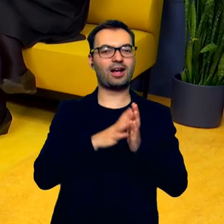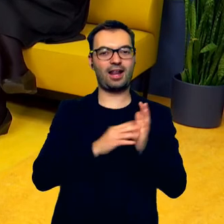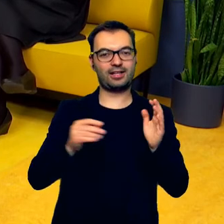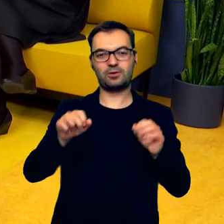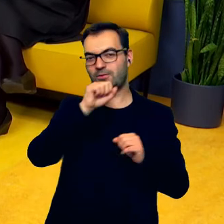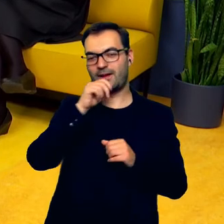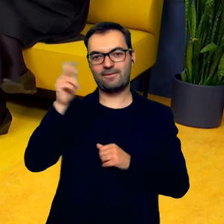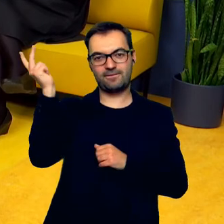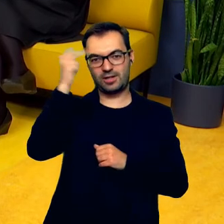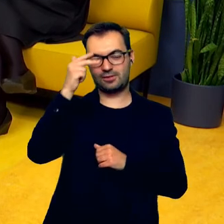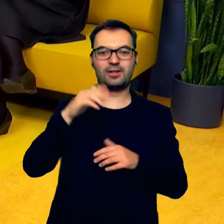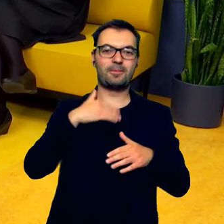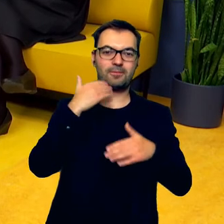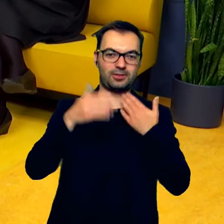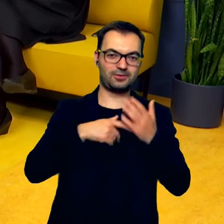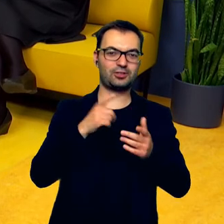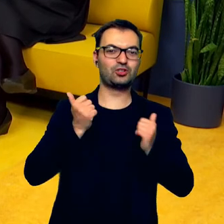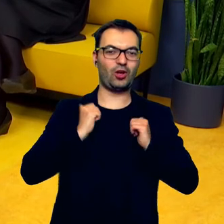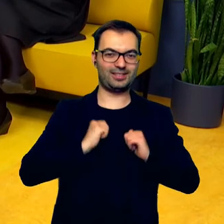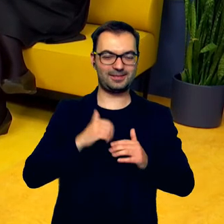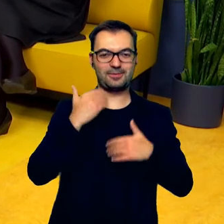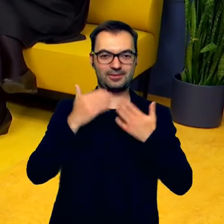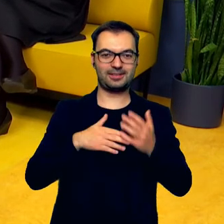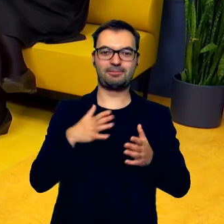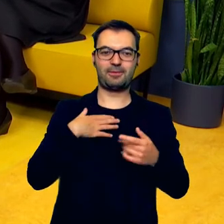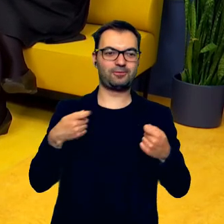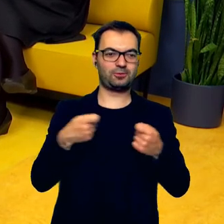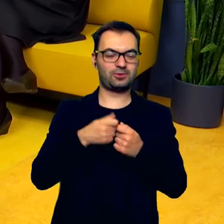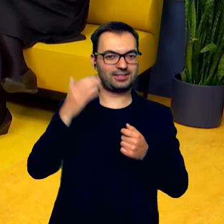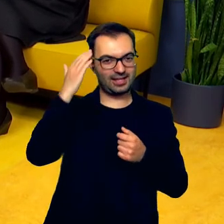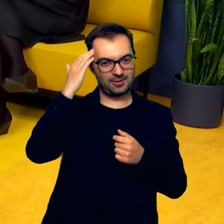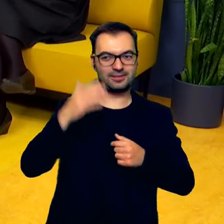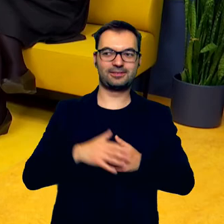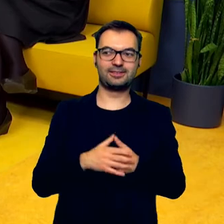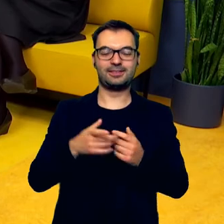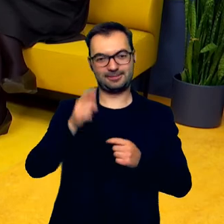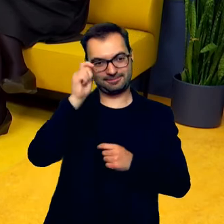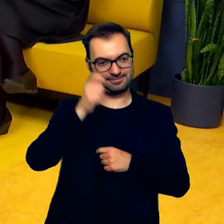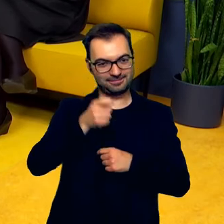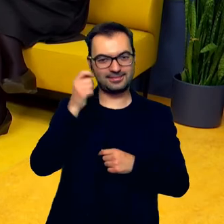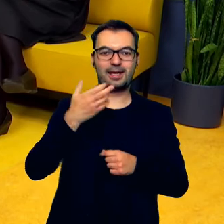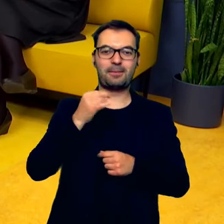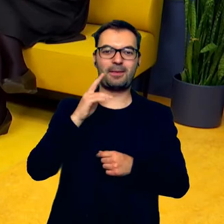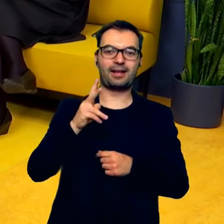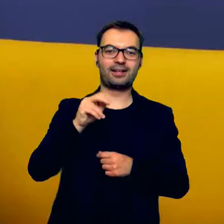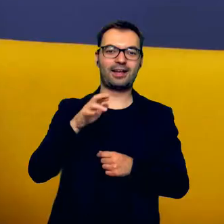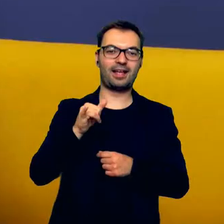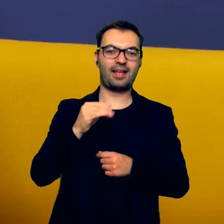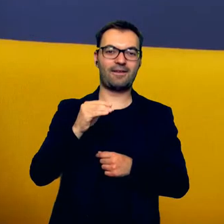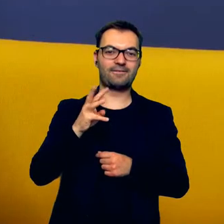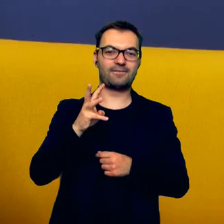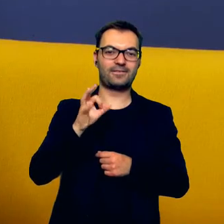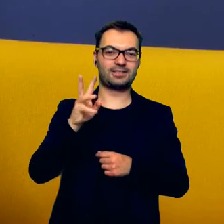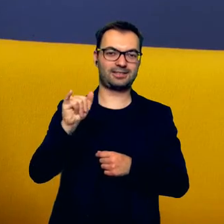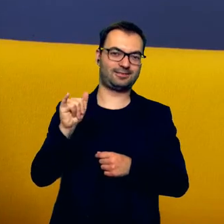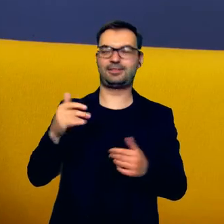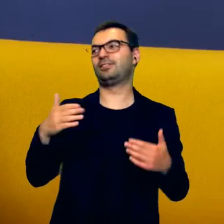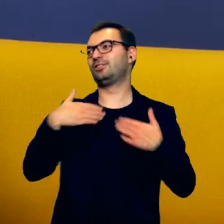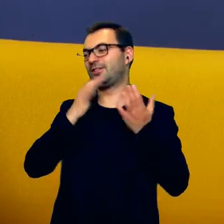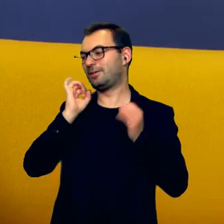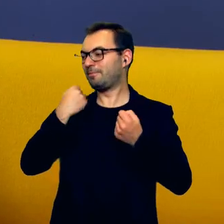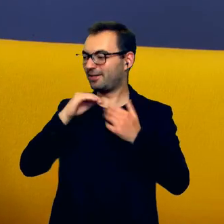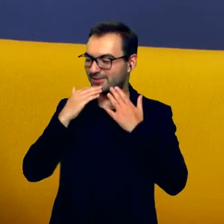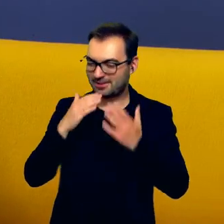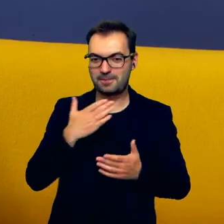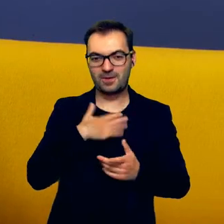miłośnik filozofii, pozdrowienia od stoików. Mamy wspólnych znajomych stoików, więc ukłony dla pana. Marek Krajewski. Dzień dobry. Dzień dobry, bardzo